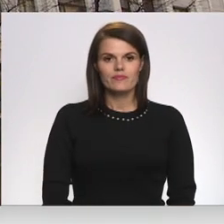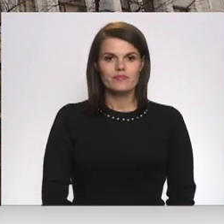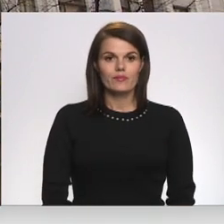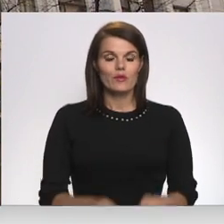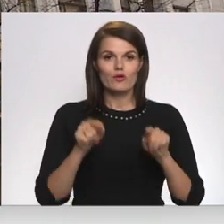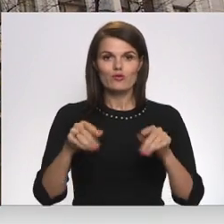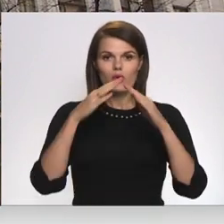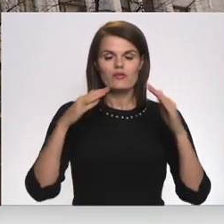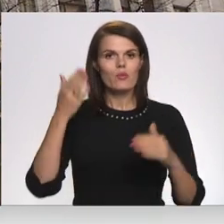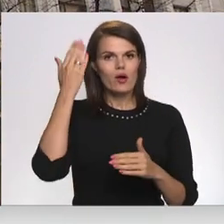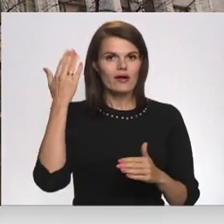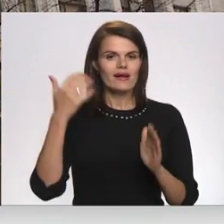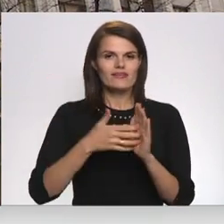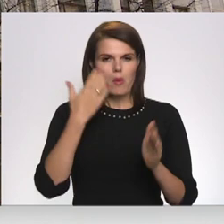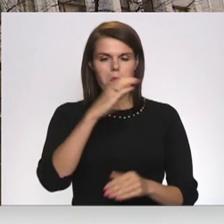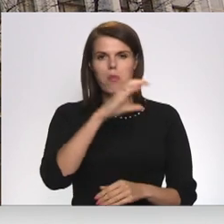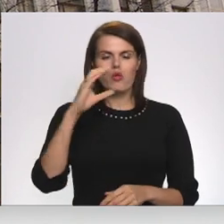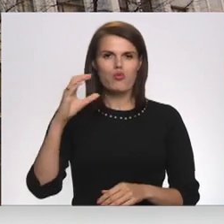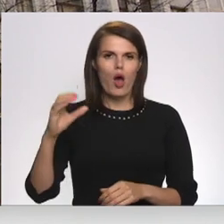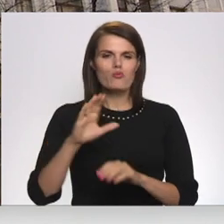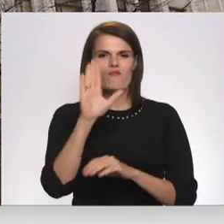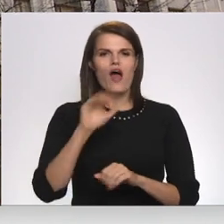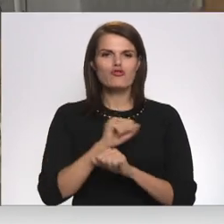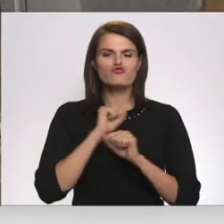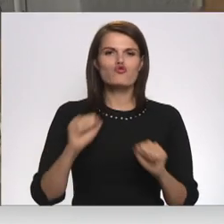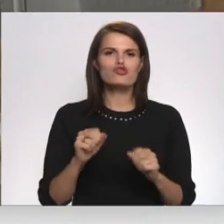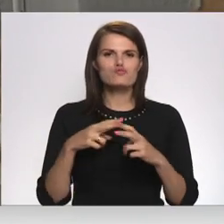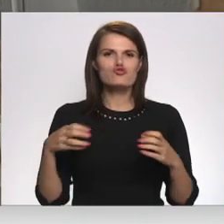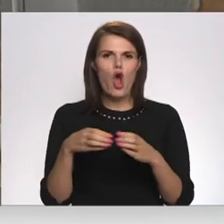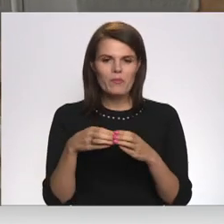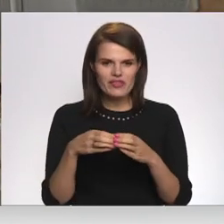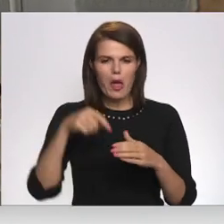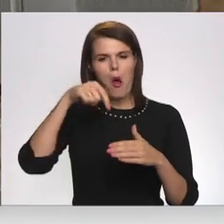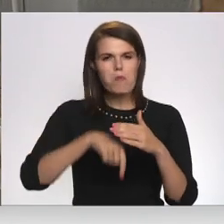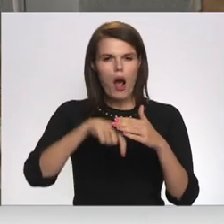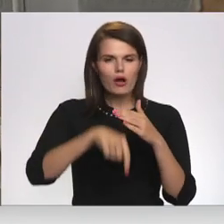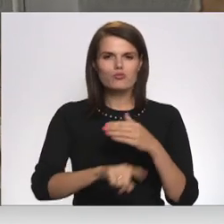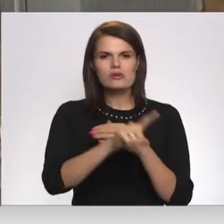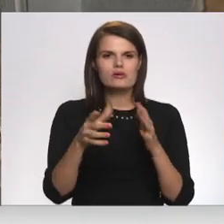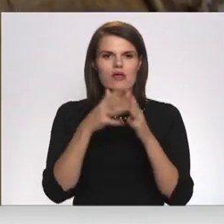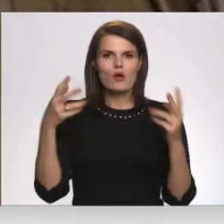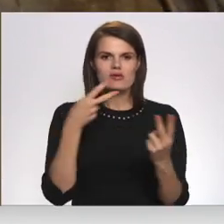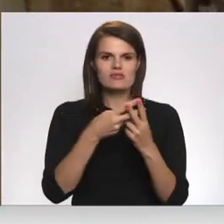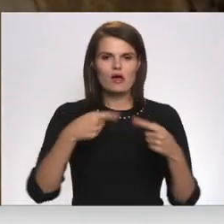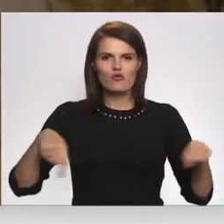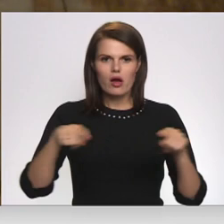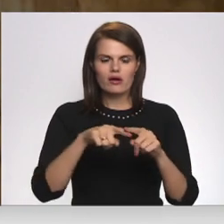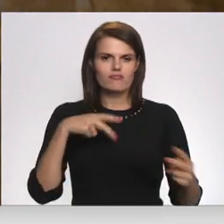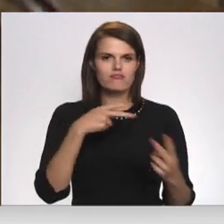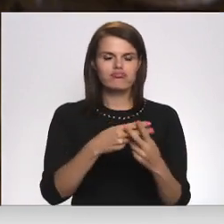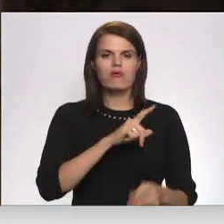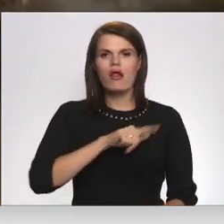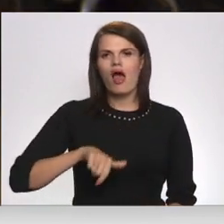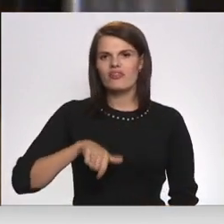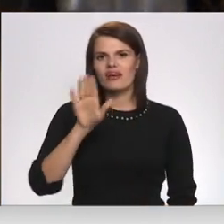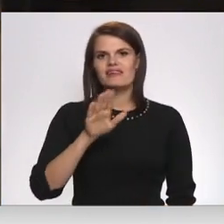Šo namu reizi izmantoja PSRS Valsts drošības komiteja. Mājas pagrabos ir desmitiem cietuma kameru, kuros tika turēti Latvijas pilsoņi,